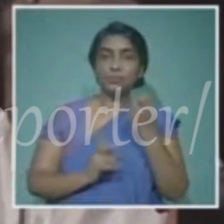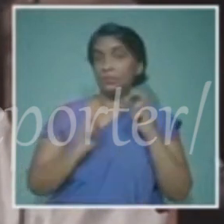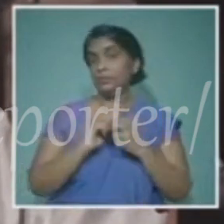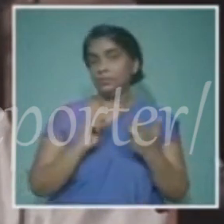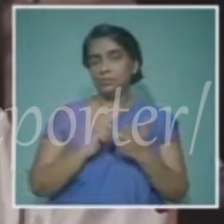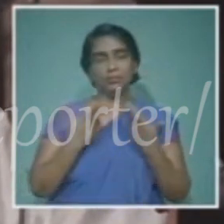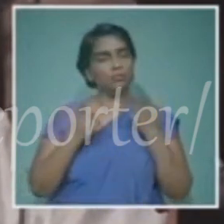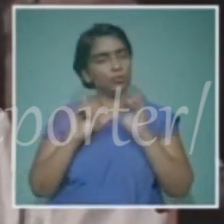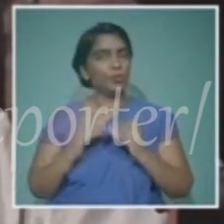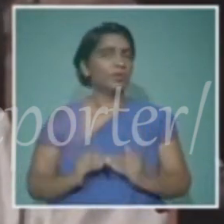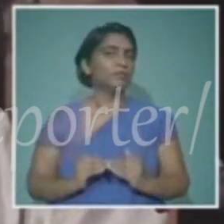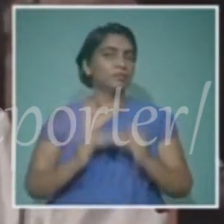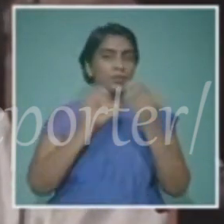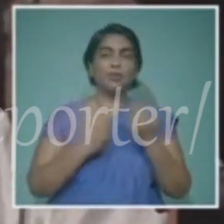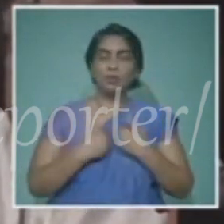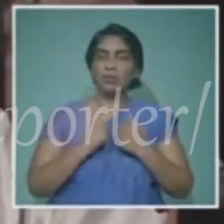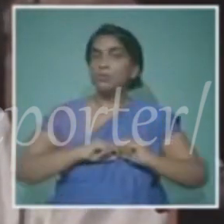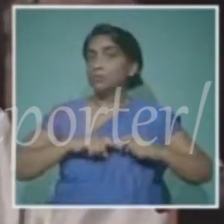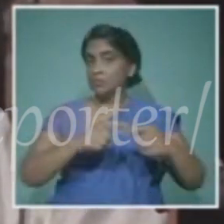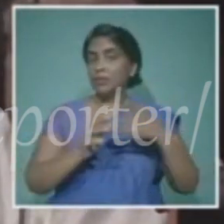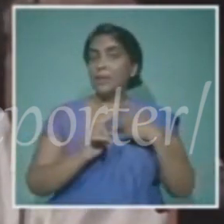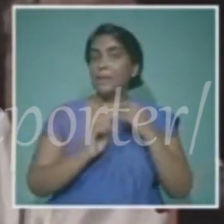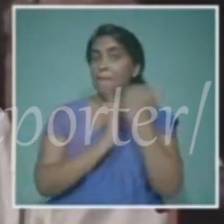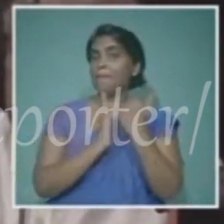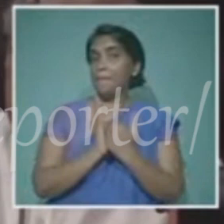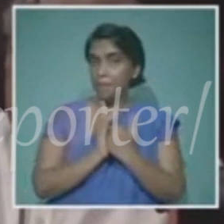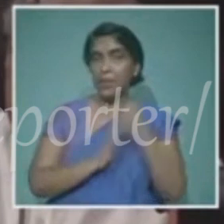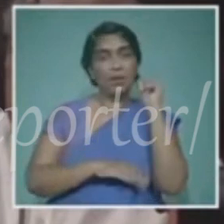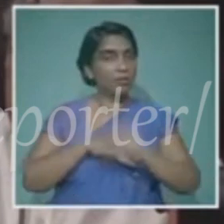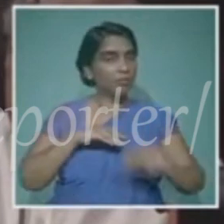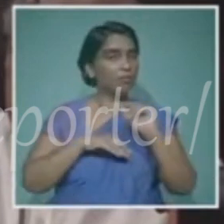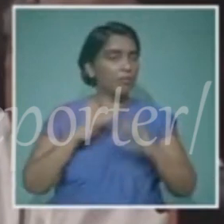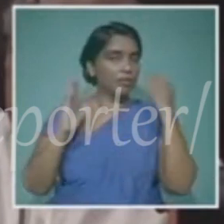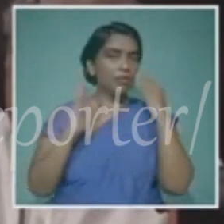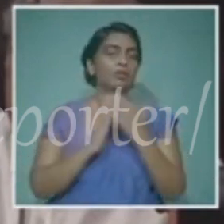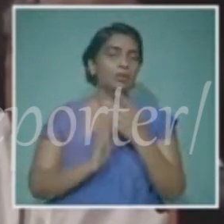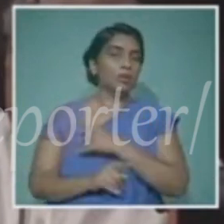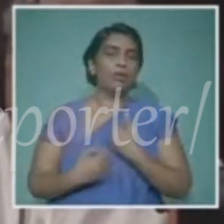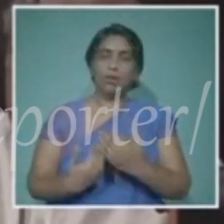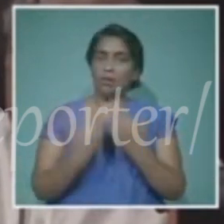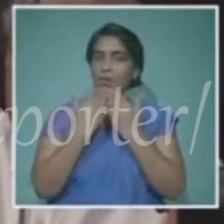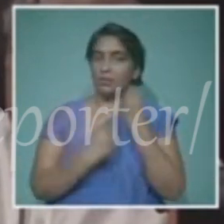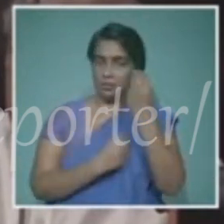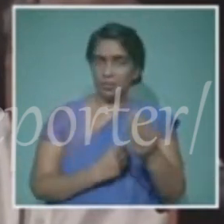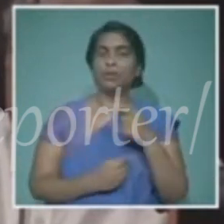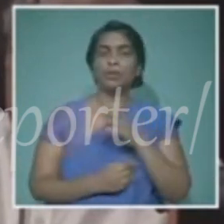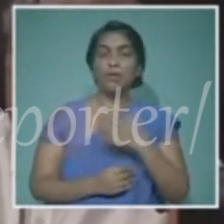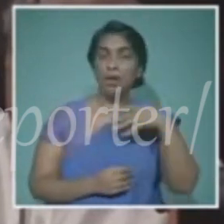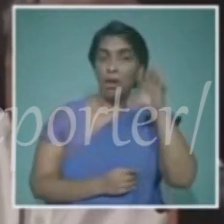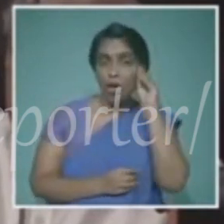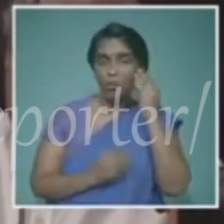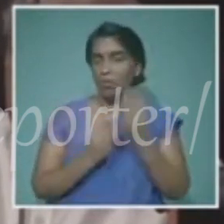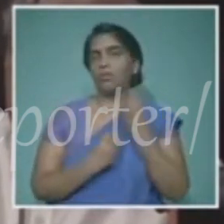අර්බුදයෙන් ගොඩේම උදෙසා අප අනුගමනය කරන පිළිවෙත් හා සැලසුම් ගැන මම ඒ අයට පැහැදිලි කළා. අවබෝධයක්